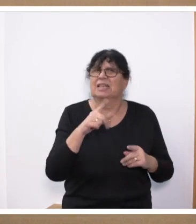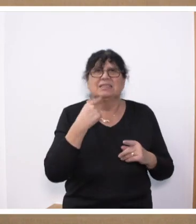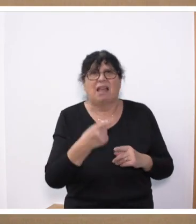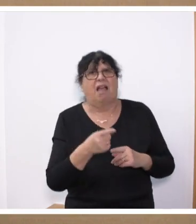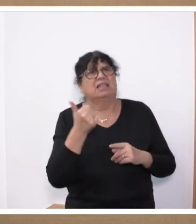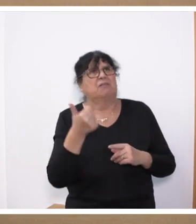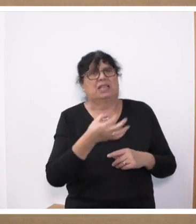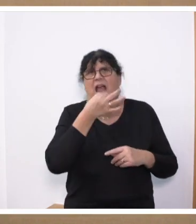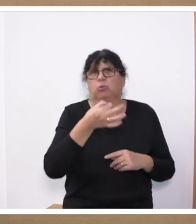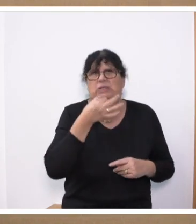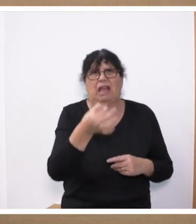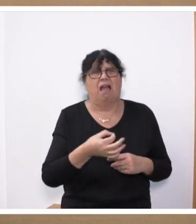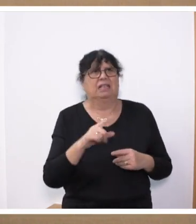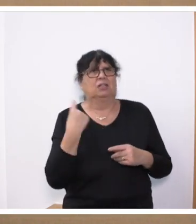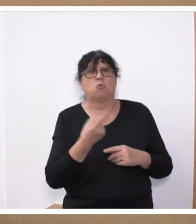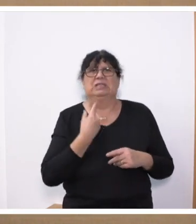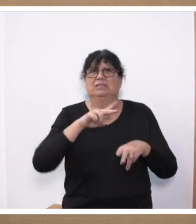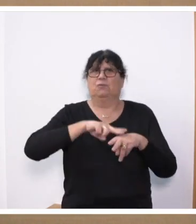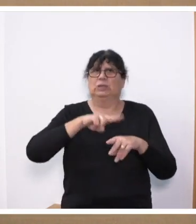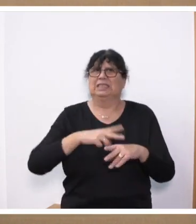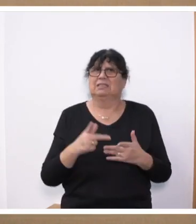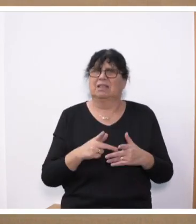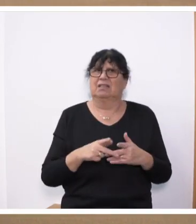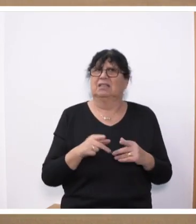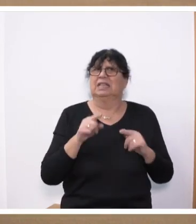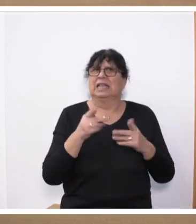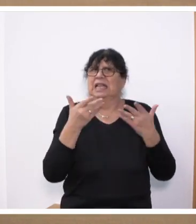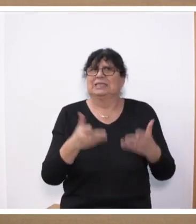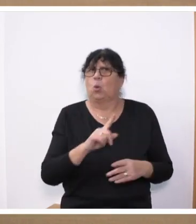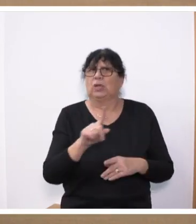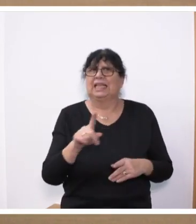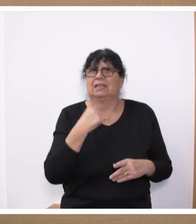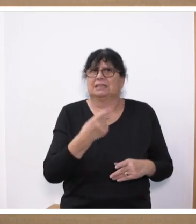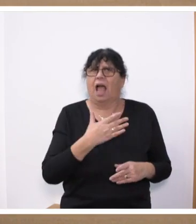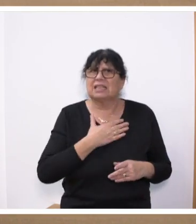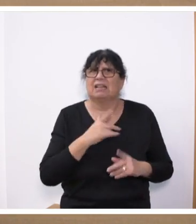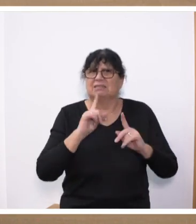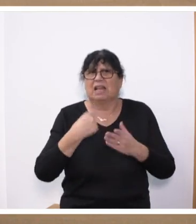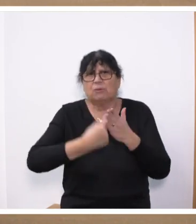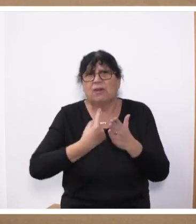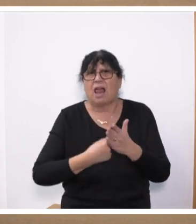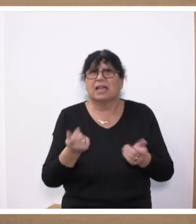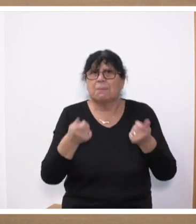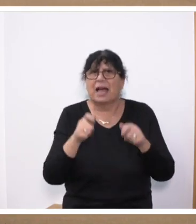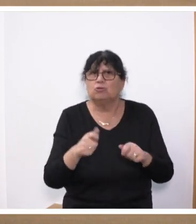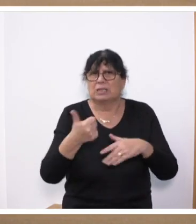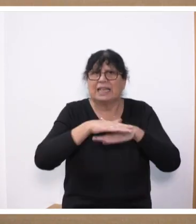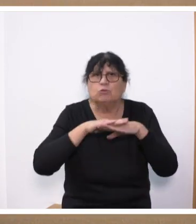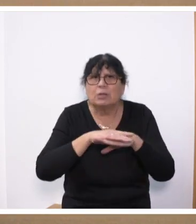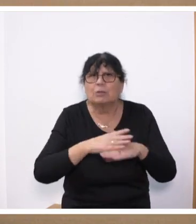irgendwelche Aussagen unseres Fraktionsvorsitzenden um, die er so nicht getätigt hat, und verlangen dann im Anschluss auch noch eine